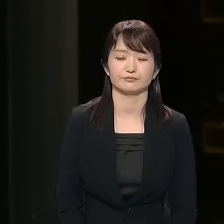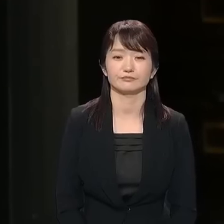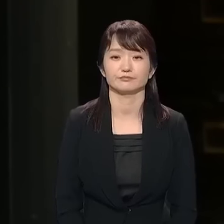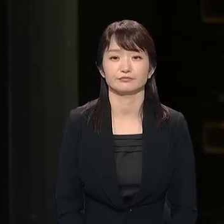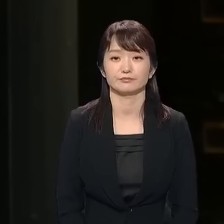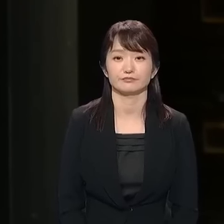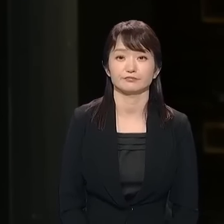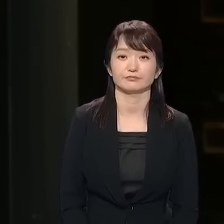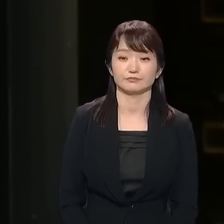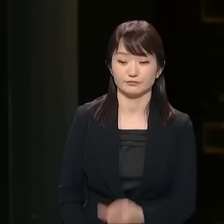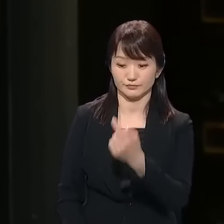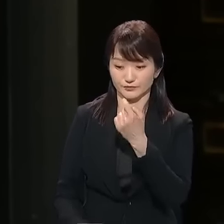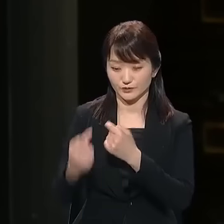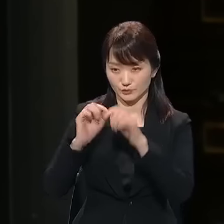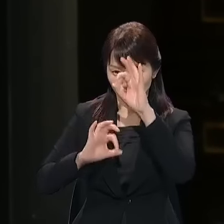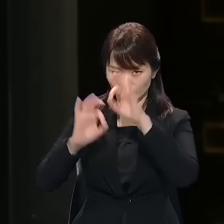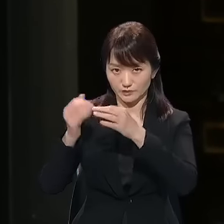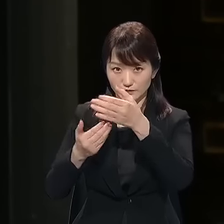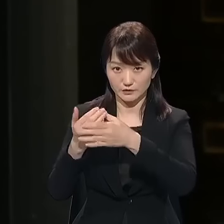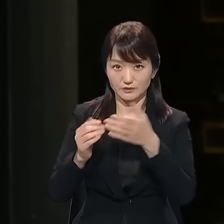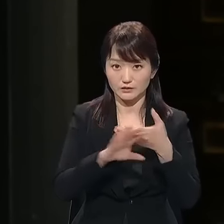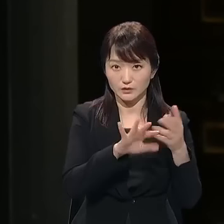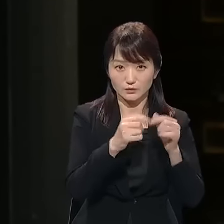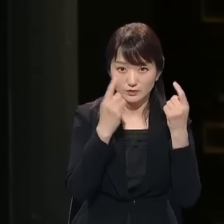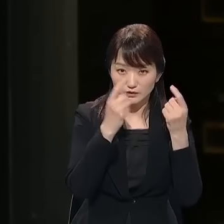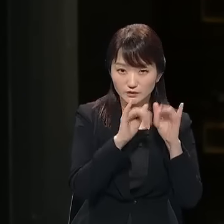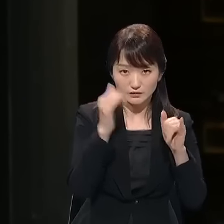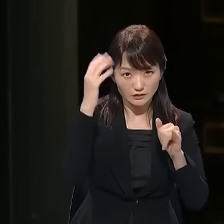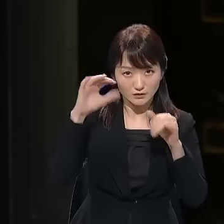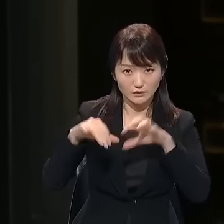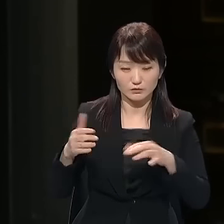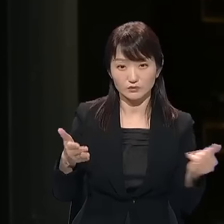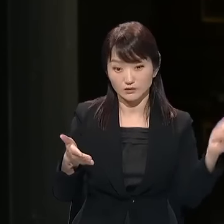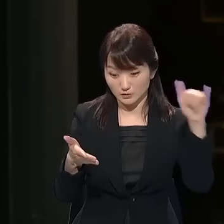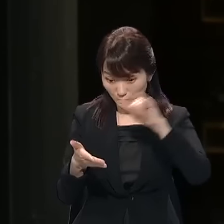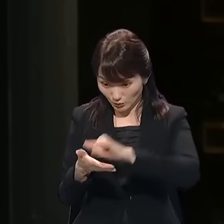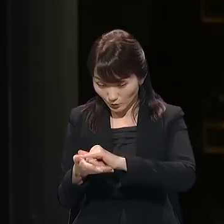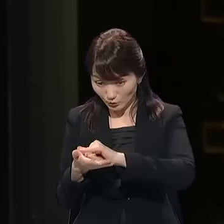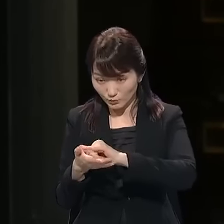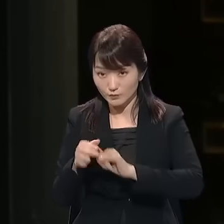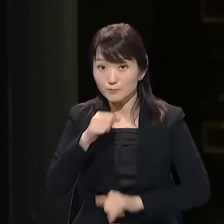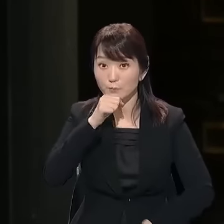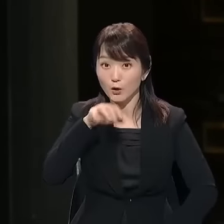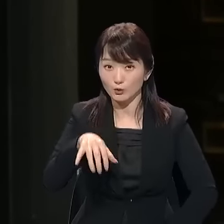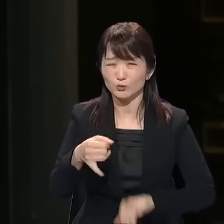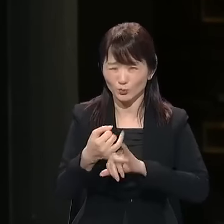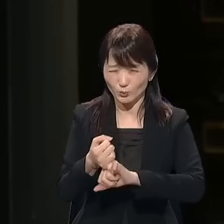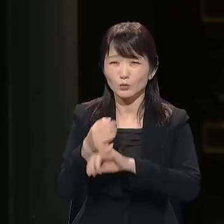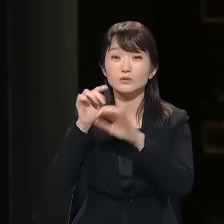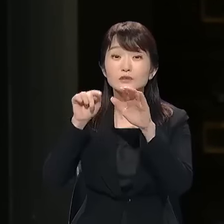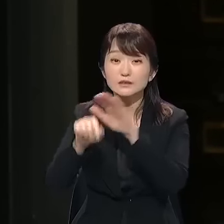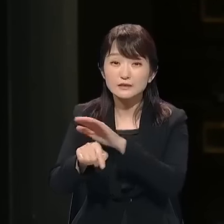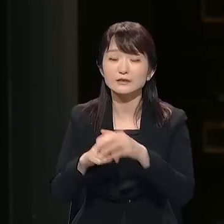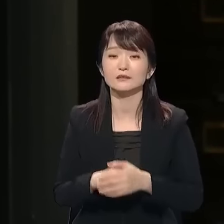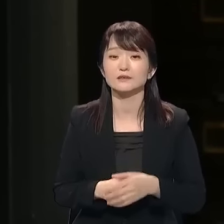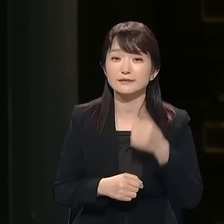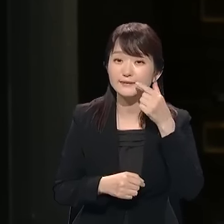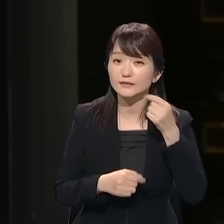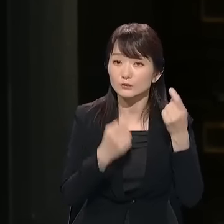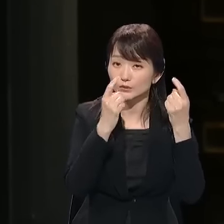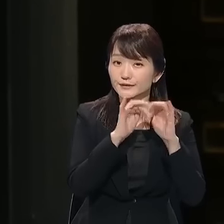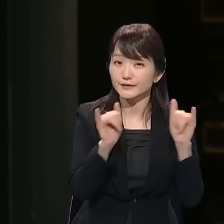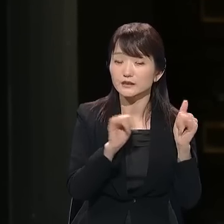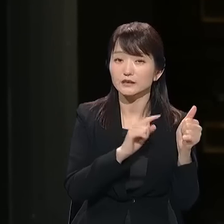자, 제보 사건입니다. 외국인 관광객들이 한국에 오면은 명동 무조건 가죠. 자, 일본인